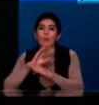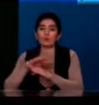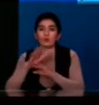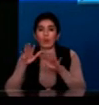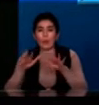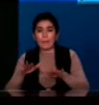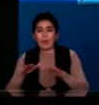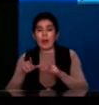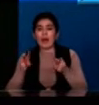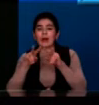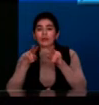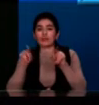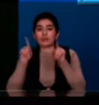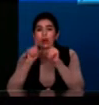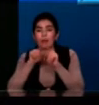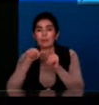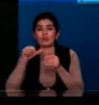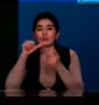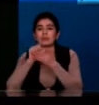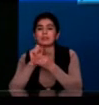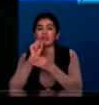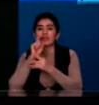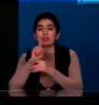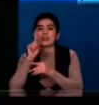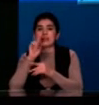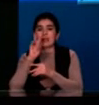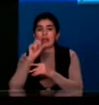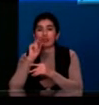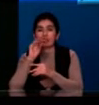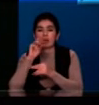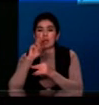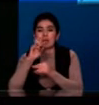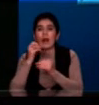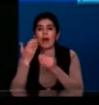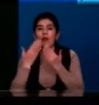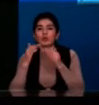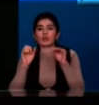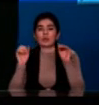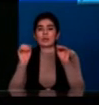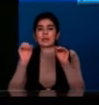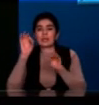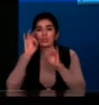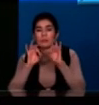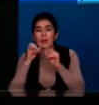место. Также этим атрибутом задаются значения, которые измеряются в пикселях.